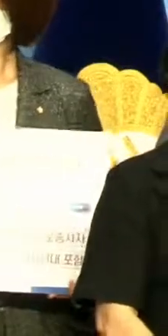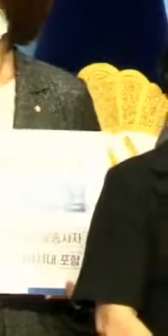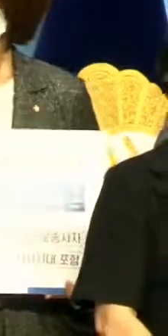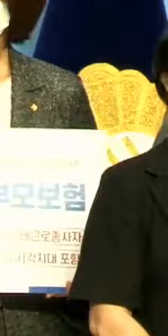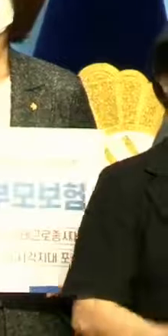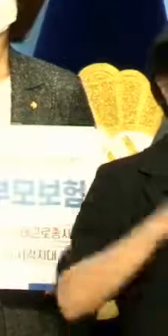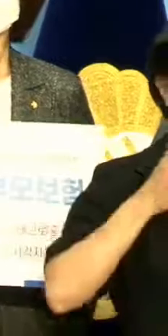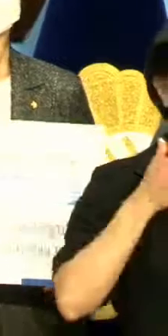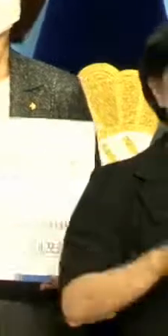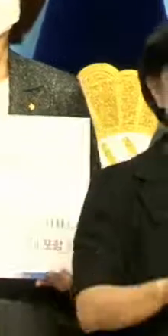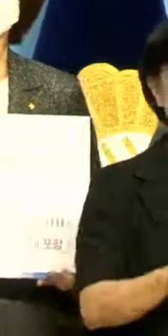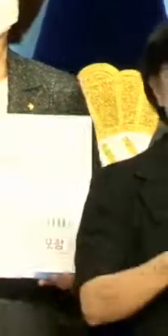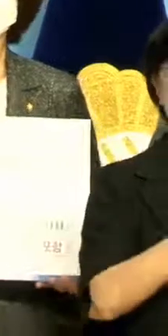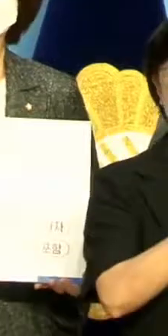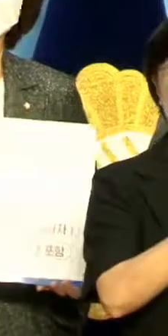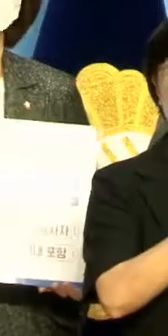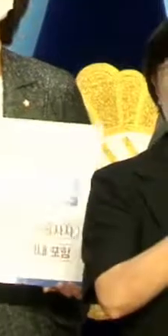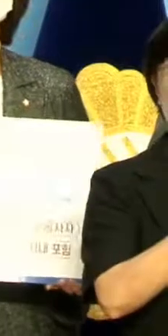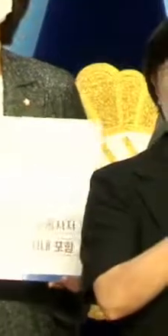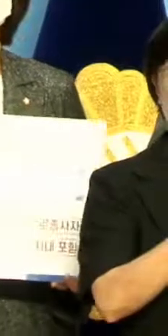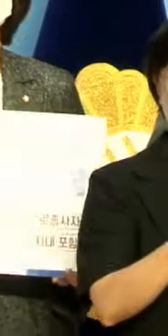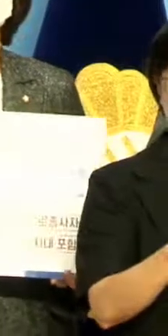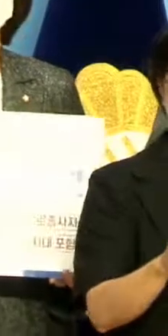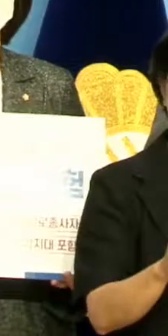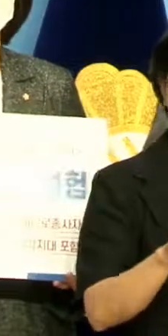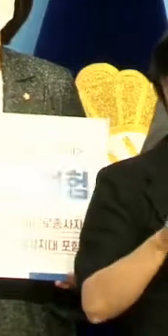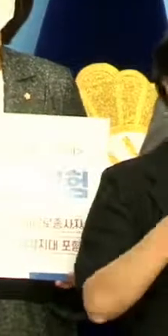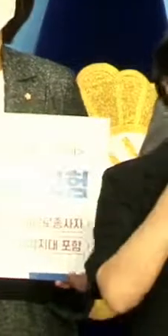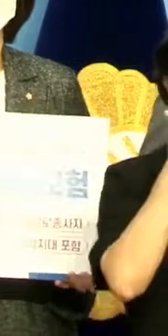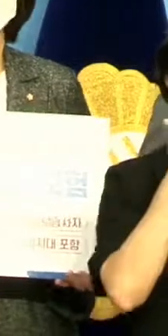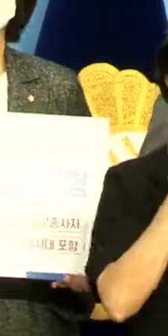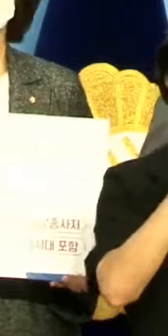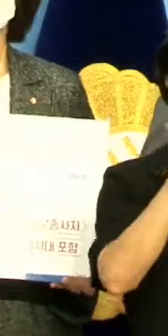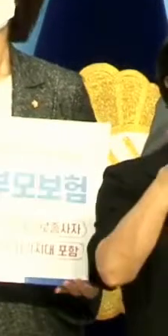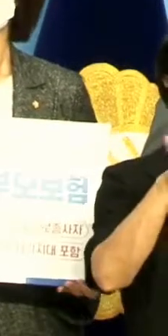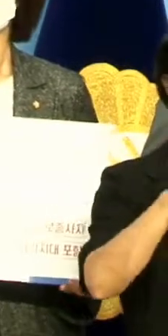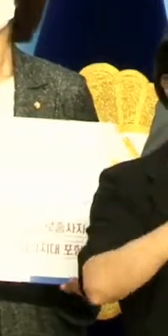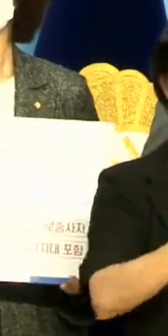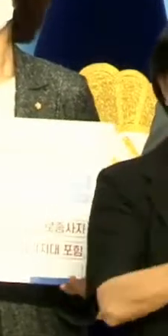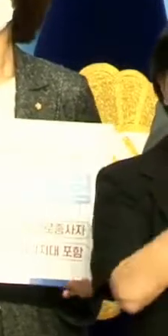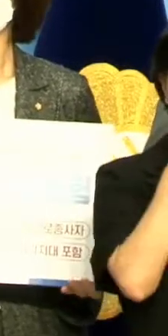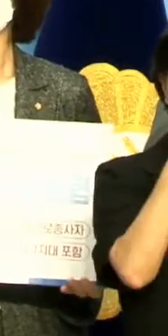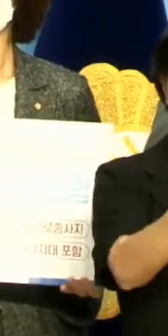왼쪽 제트기 1가 적 2 가정 양립 분과위원회 적용입니다